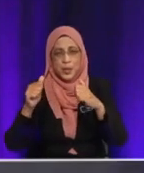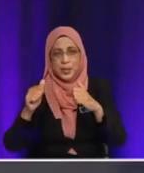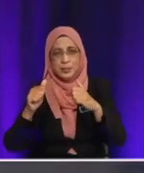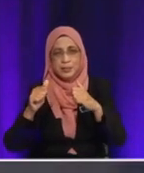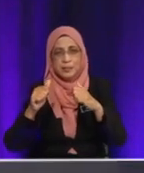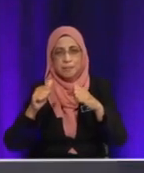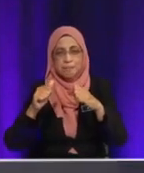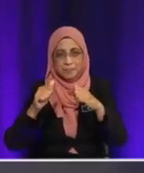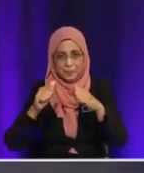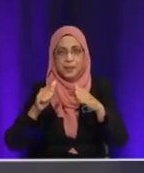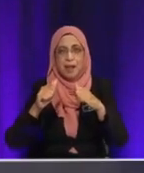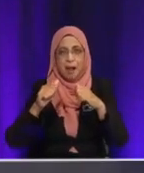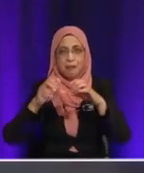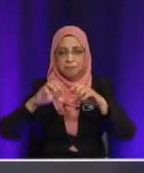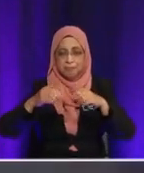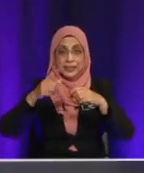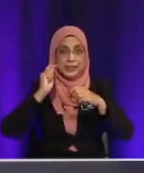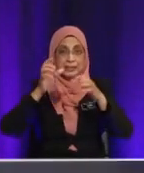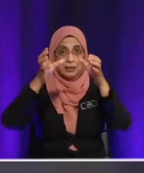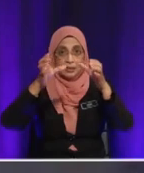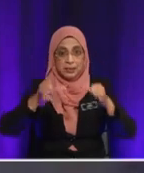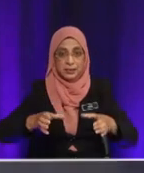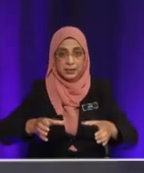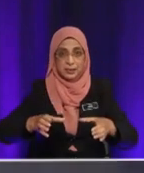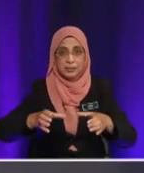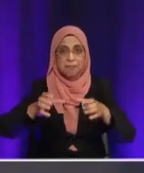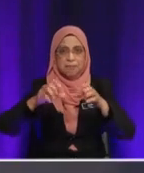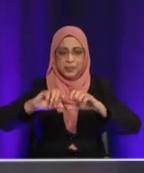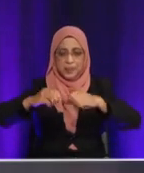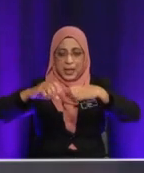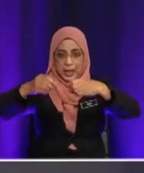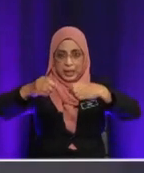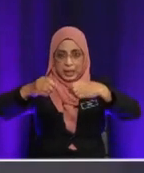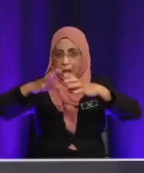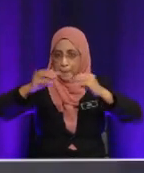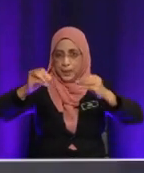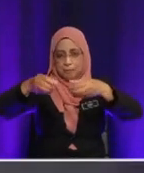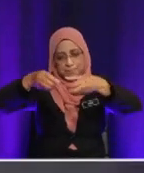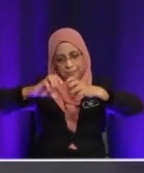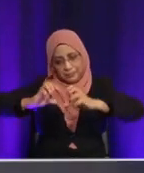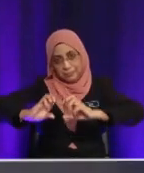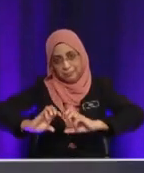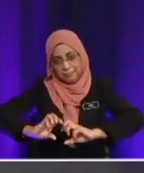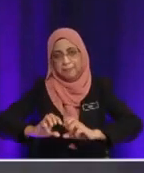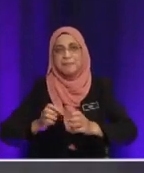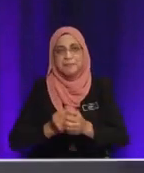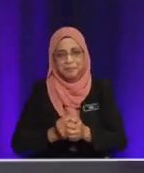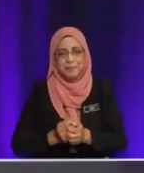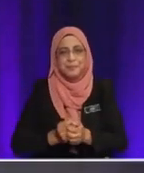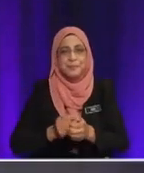turunkan kain dengan seluar pelanggan tadi sebelum kita nak angkat tawel besar tadi. Baik. So, jadi bila pelanggan kita dah angkat tawel besar tu, dia